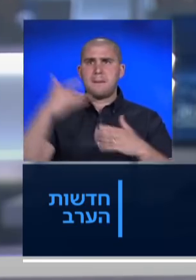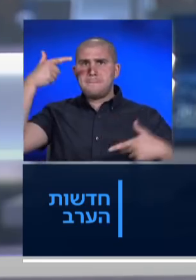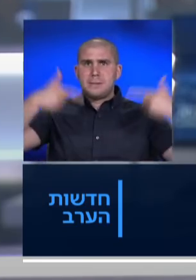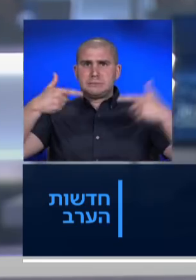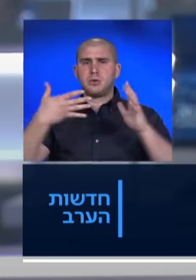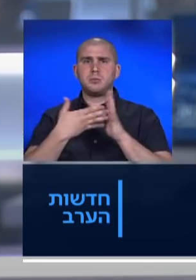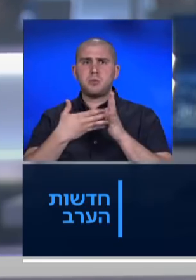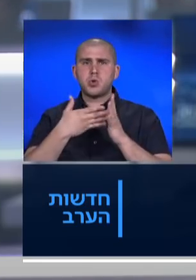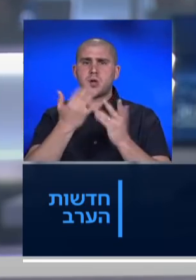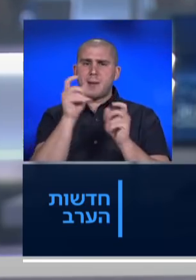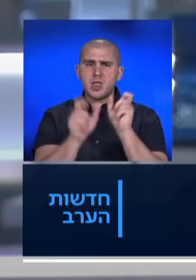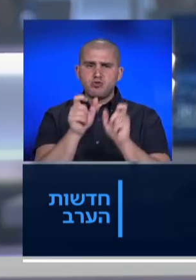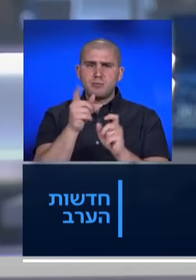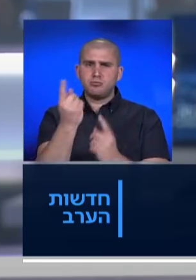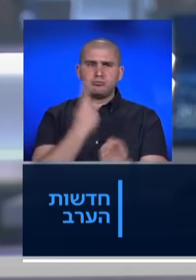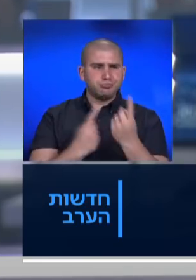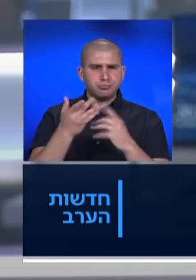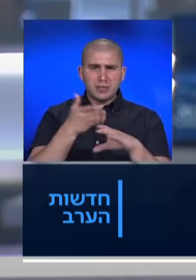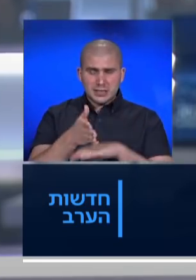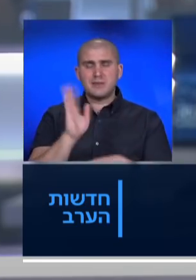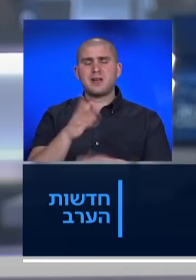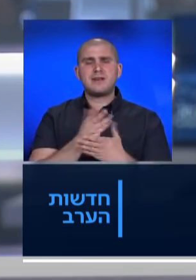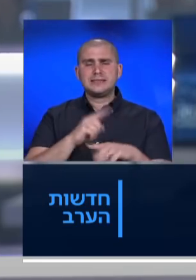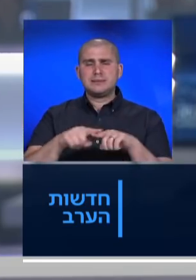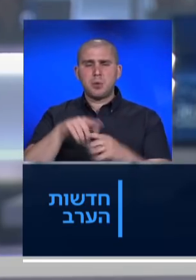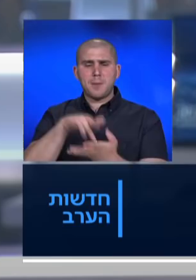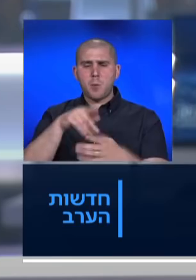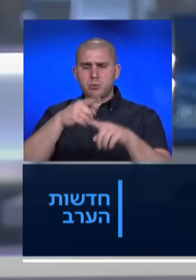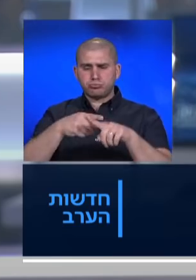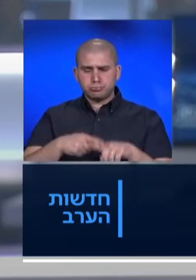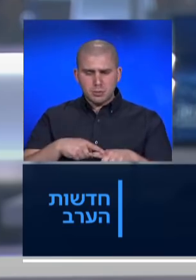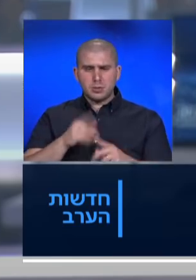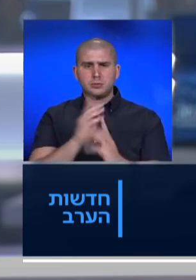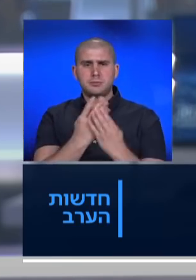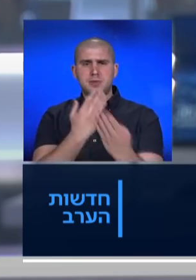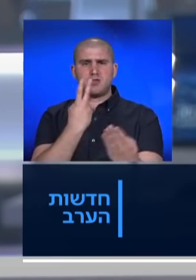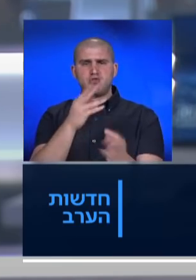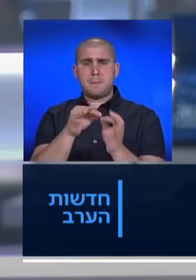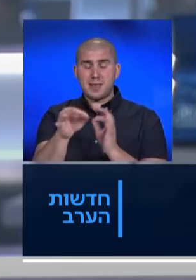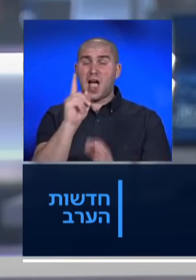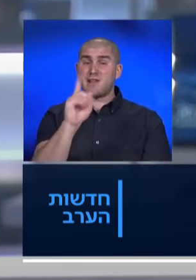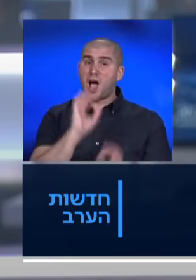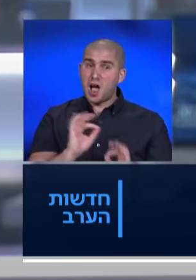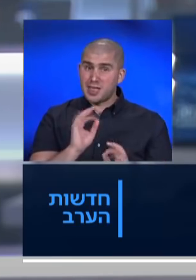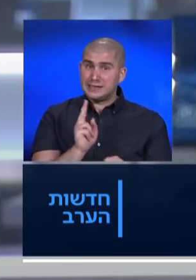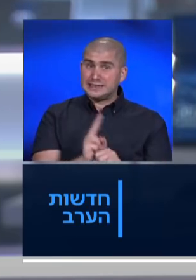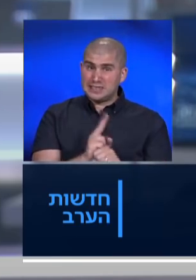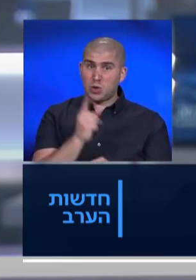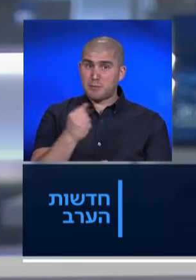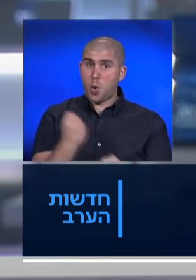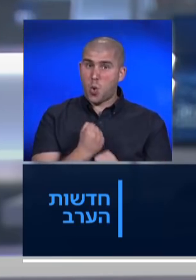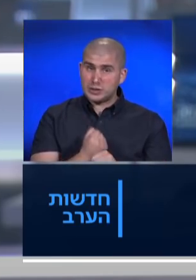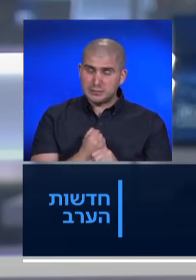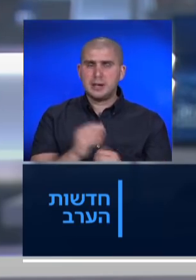האנשים שנכנסים, וסימנו מקומות עמידה במרווחים של 2 מטרים. אבל למרות אמצעי הזהירות שהם נוקטים, משרד